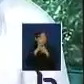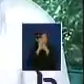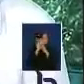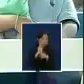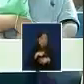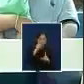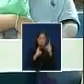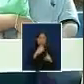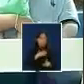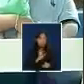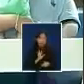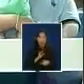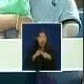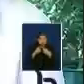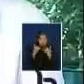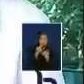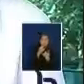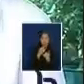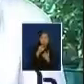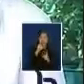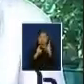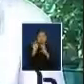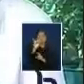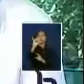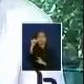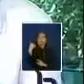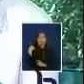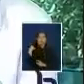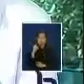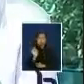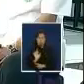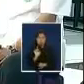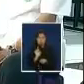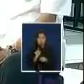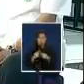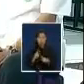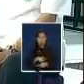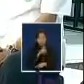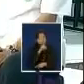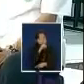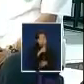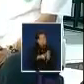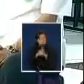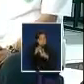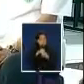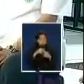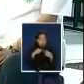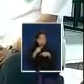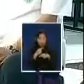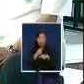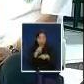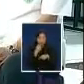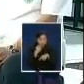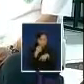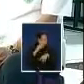ซึ่งตอนนี้เราก็ยังไม่มี ตอนนี้ยังไม่มีนะครับ ที่ถามท่านพิธีครับการติดเชื้อมือเท้าปากนะครับวงจรชีวิตของเชื้อเป็นยังไงบ้าง